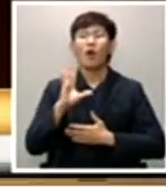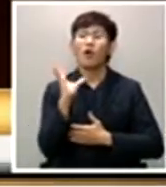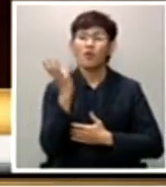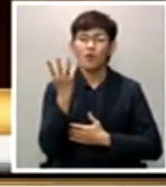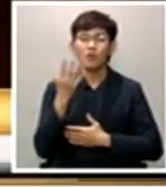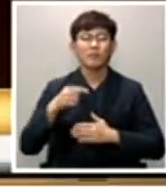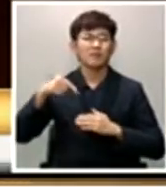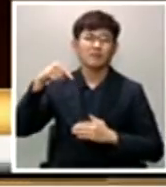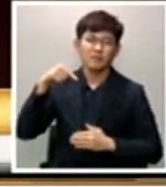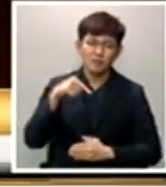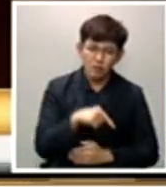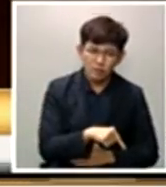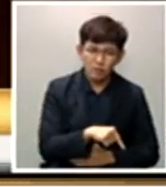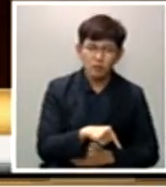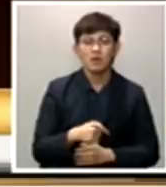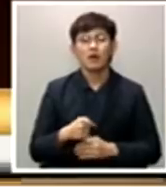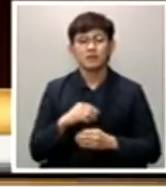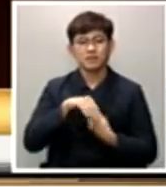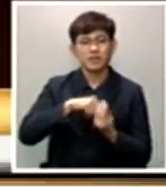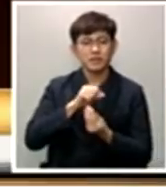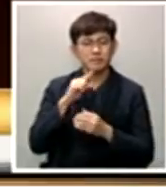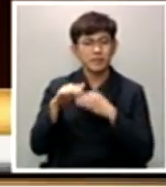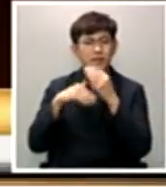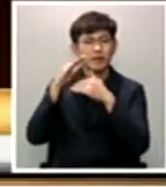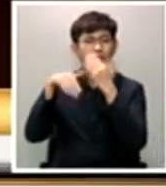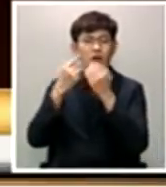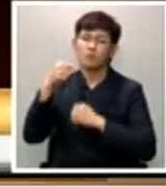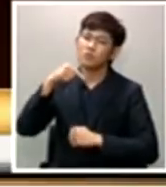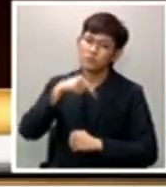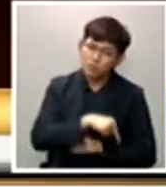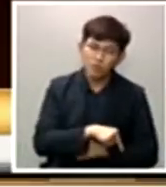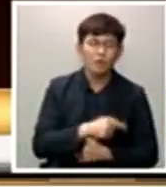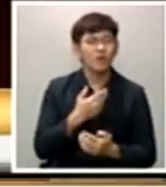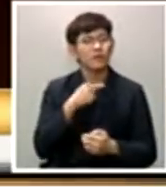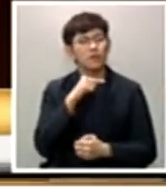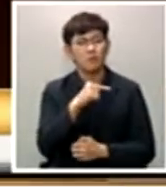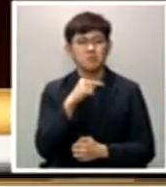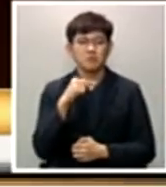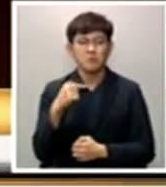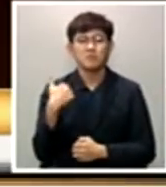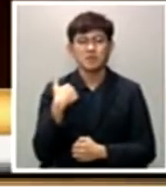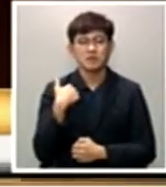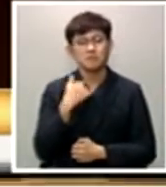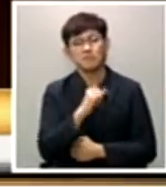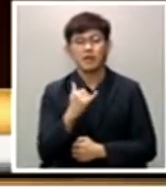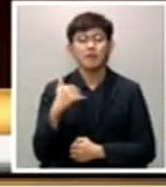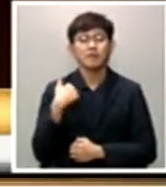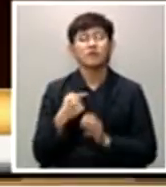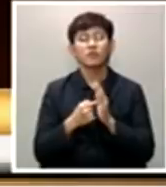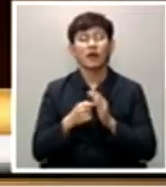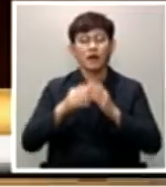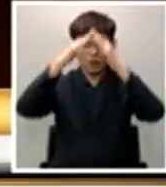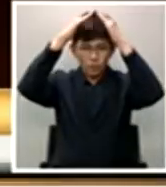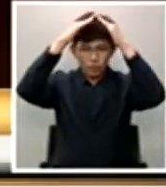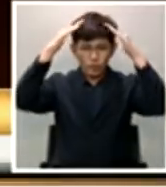สุดการเติบโตเศรษฐกิจทุกประเทศก็สุดหมดติดลบหมดมียกเว้นบางประเทศเช่นเวียดนามผ